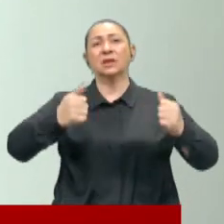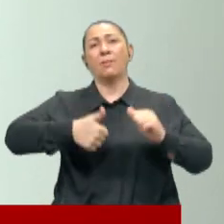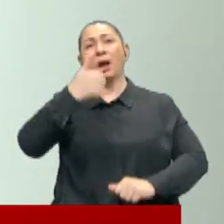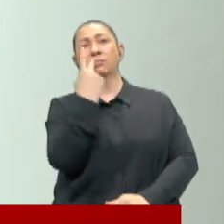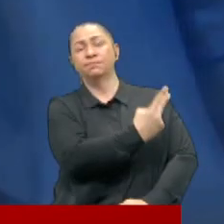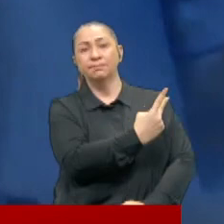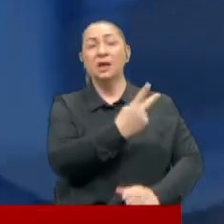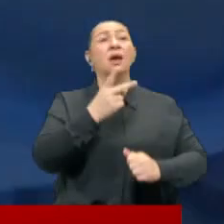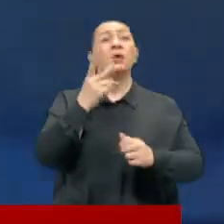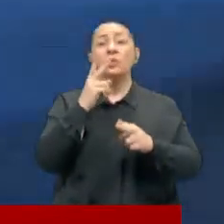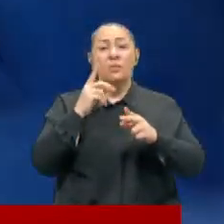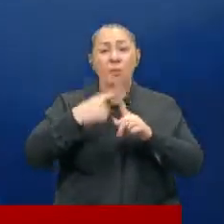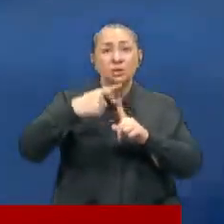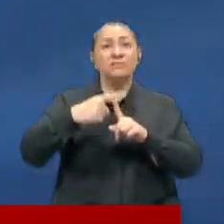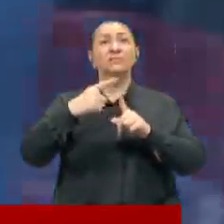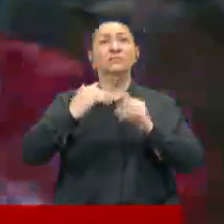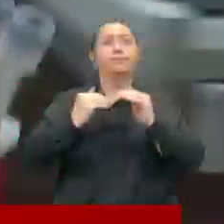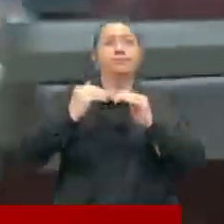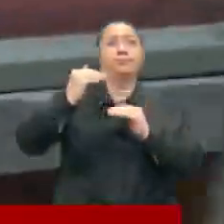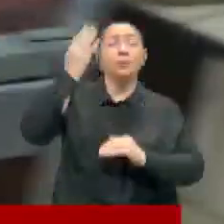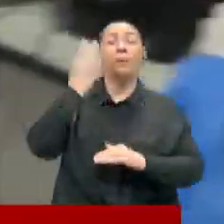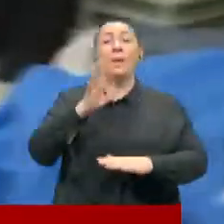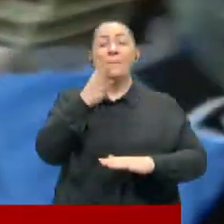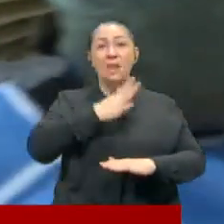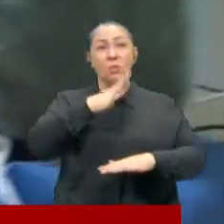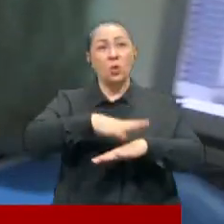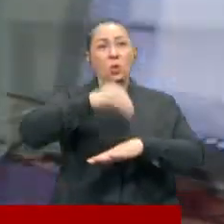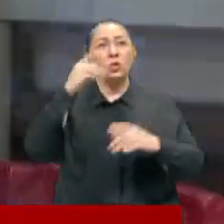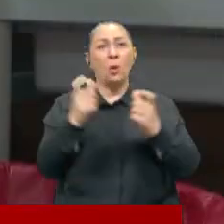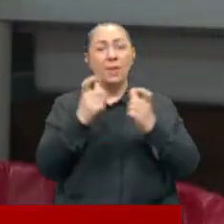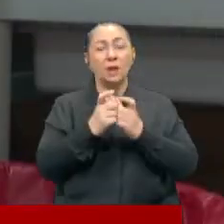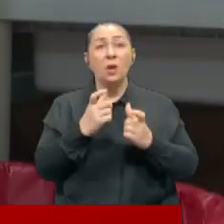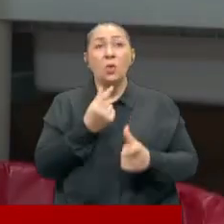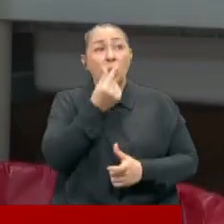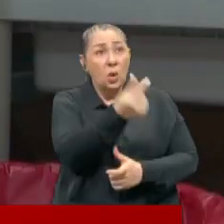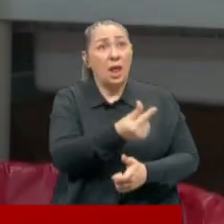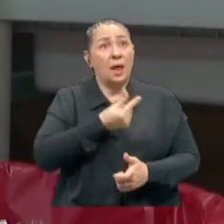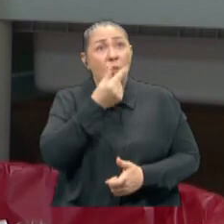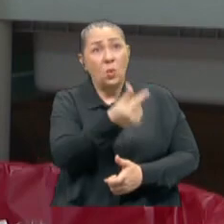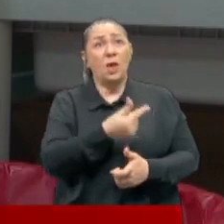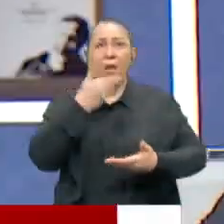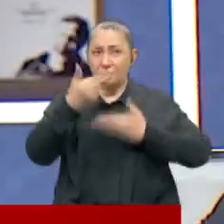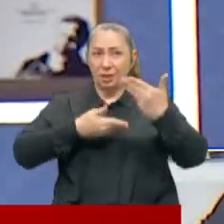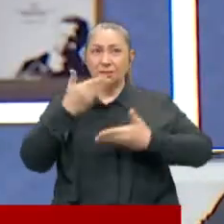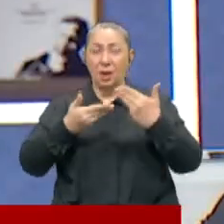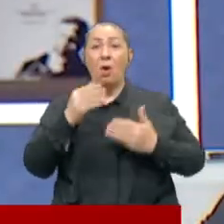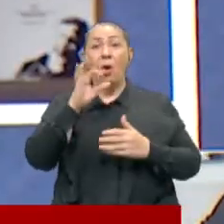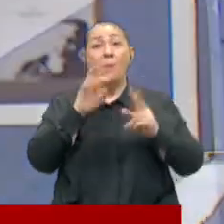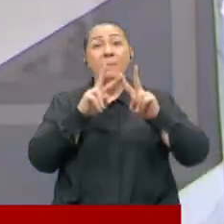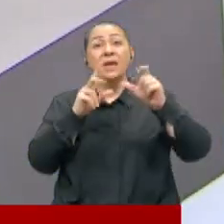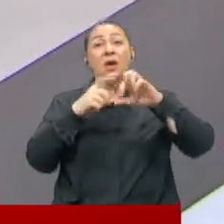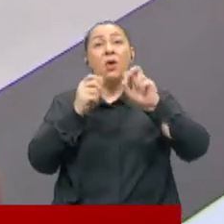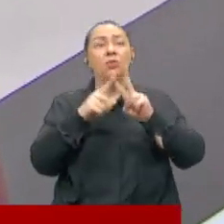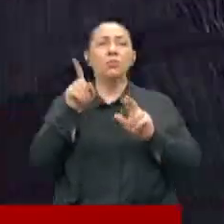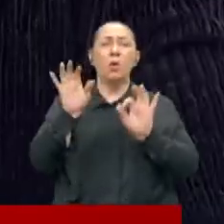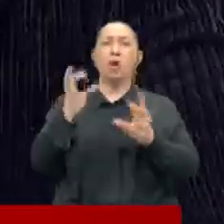söyledi Üstelik vaka sayıları tırmanışa geçmeden bilim Kurulu toplantısında uyarılarda bulunduklarını da anlattı 13 onda